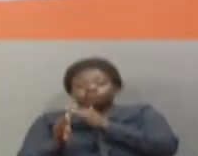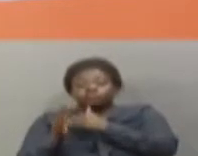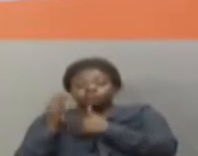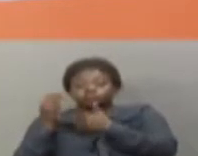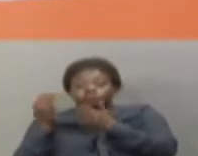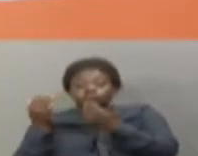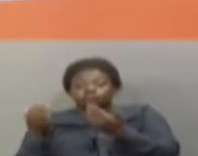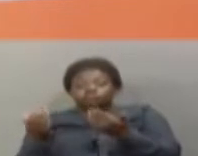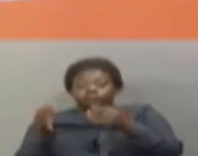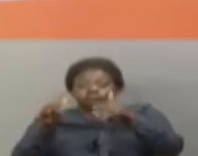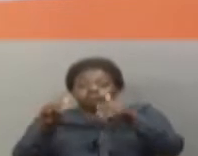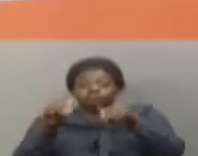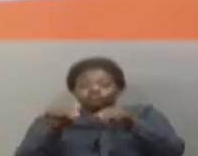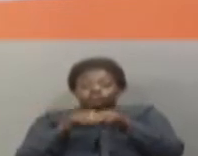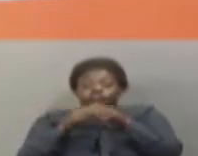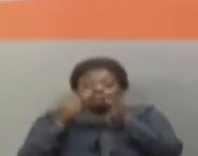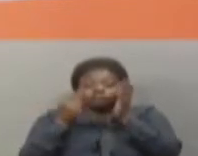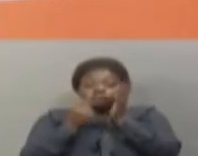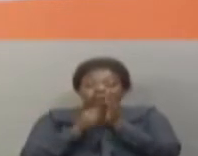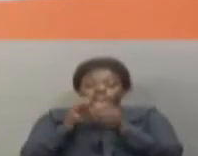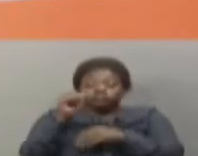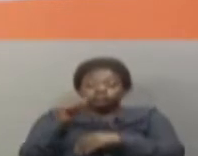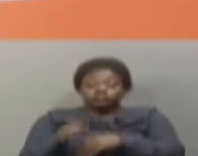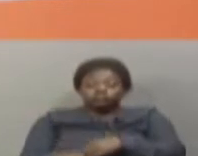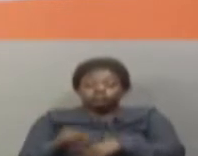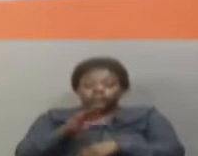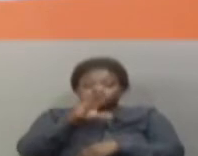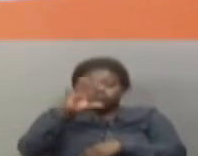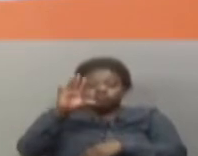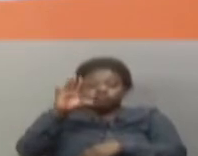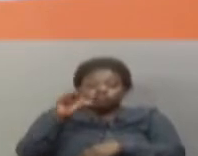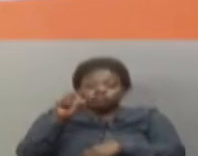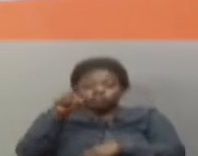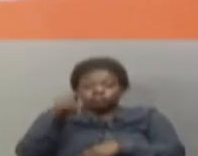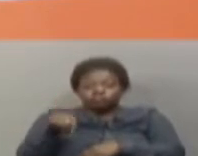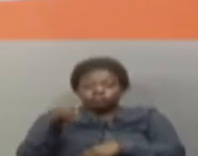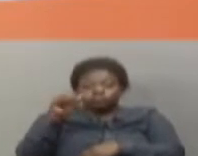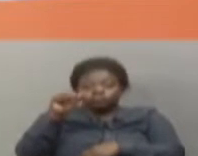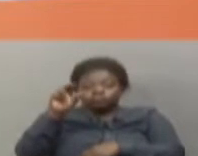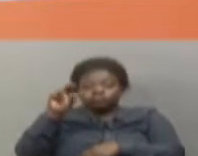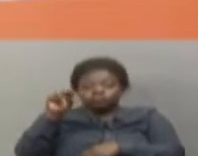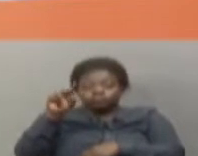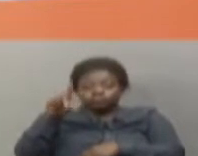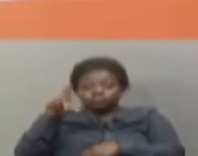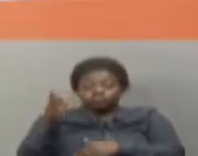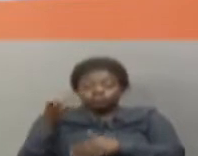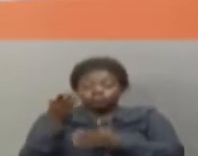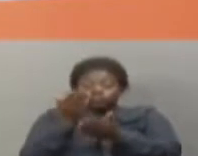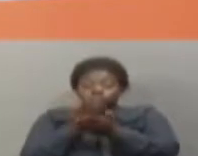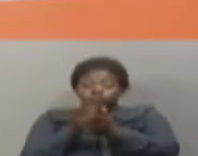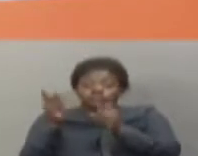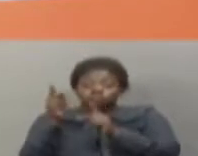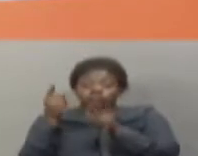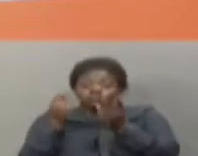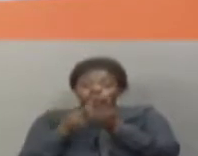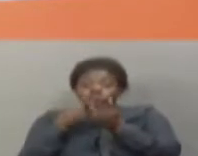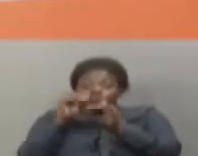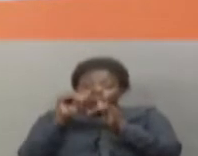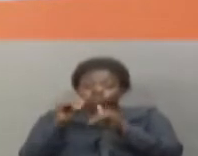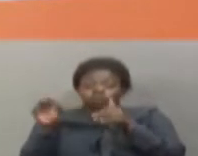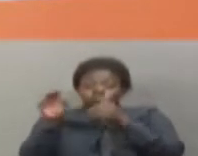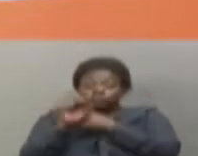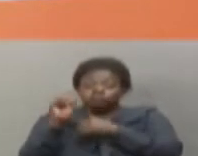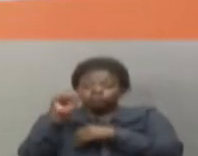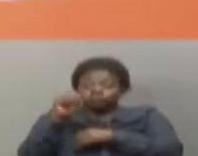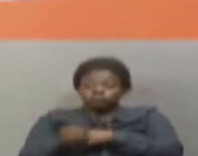Ate omubaka wa Uganda South Africa Paul Amoru Ona asabye bannayuganda abawangaalira mu ggwanga lya